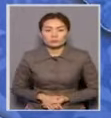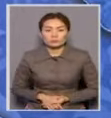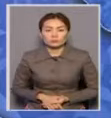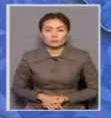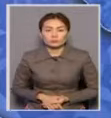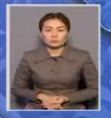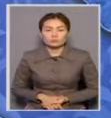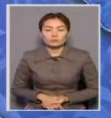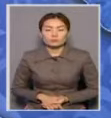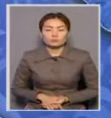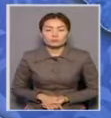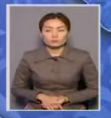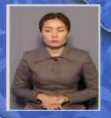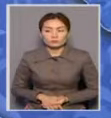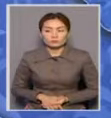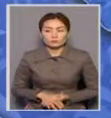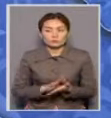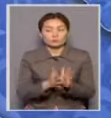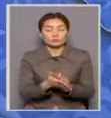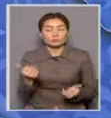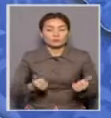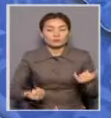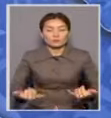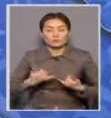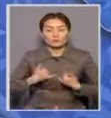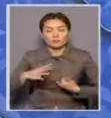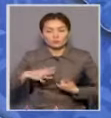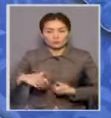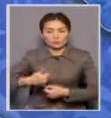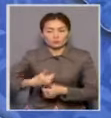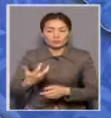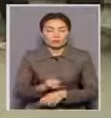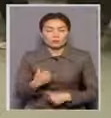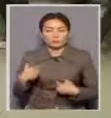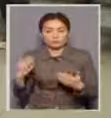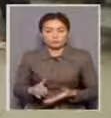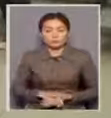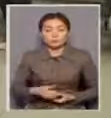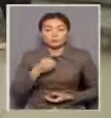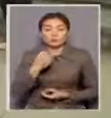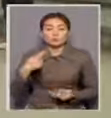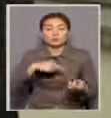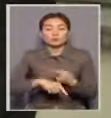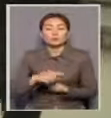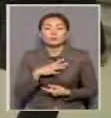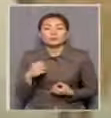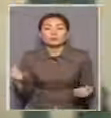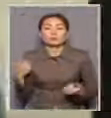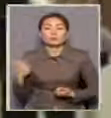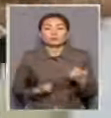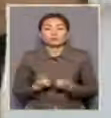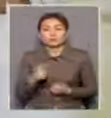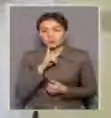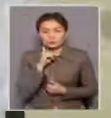бүгінгі мынау ұйымдастырылған турнирде тек сіздерге сәттілік тілейміз. Журналистер арасында өтіп жатқан спорттық